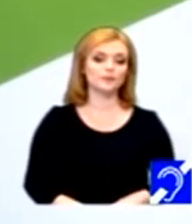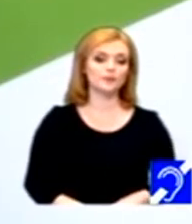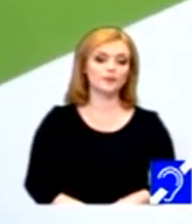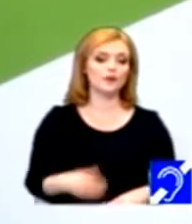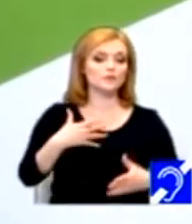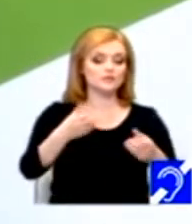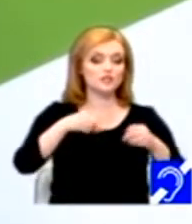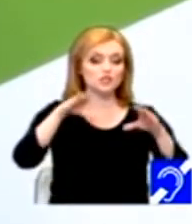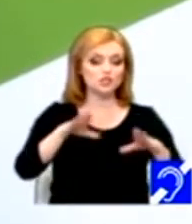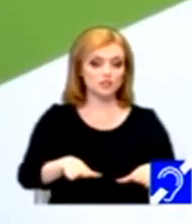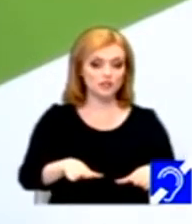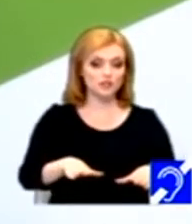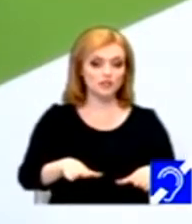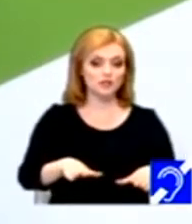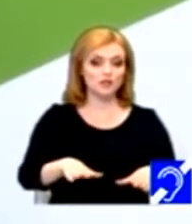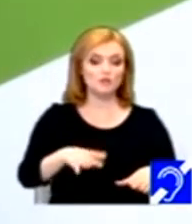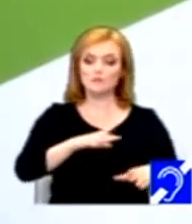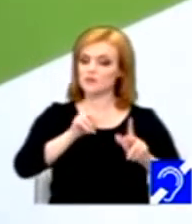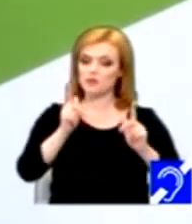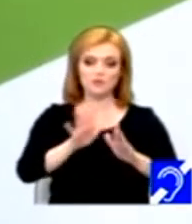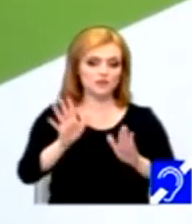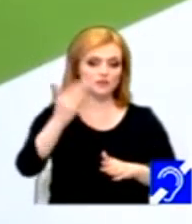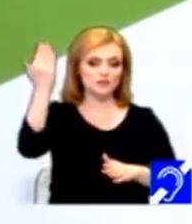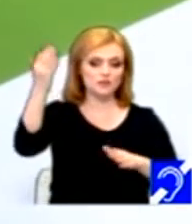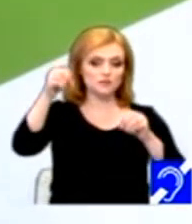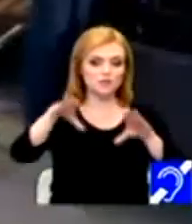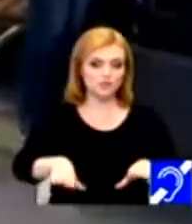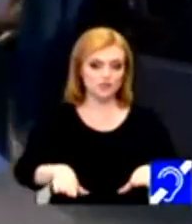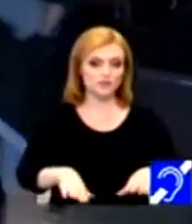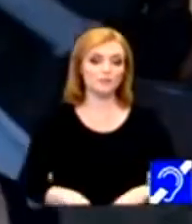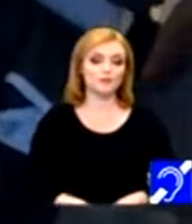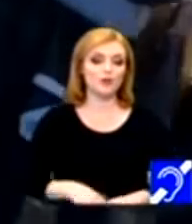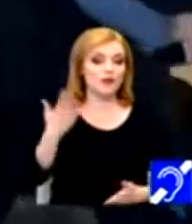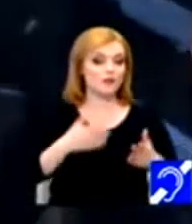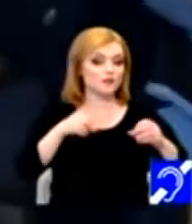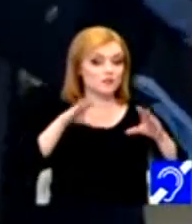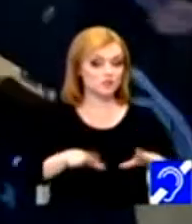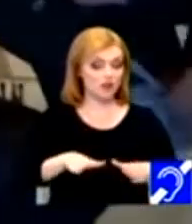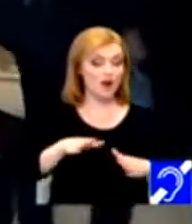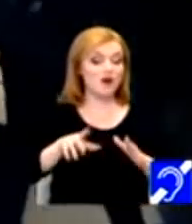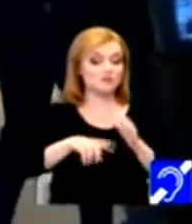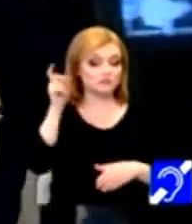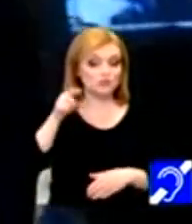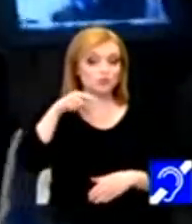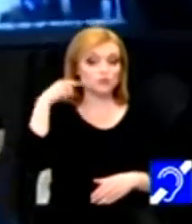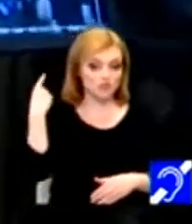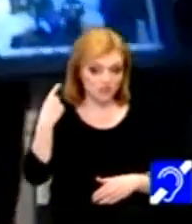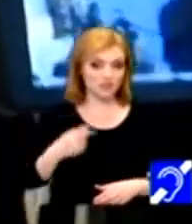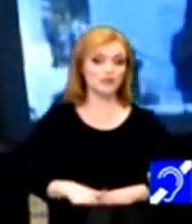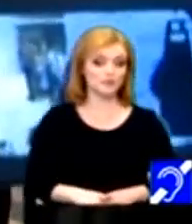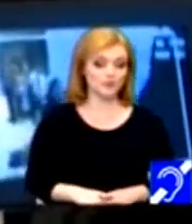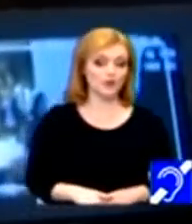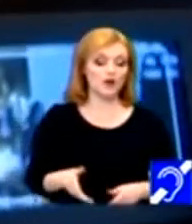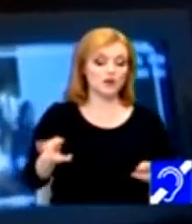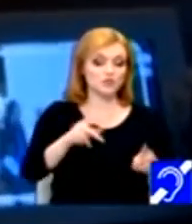мы приняли решение не соглашаться с этим решением. Dacă decizia de suspendare a Agenției Mondiale Antidoping va rămâne